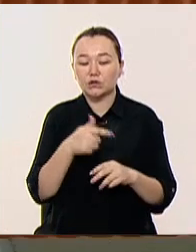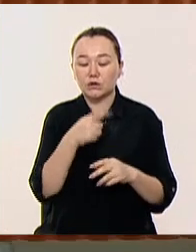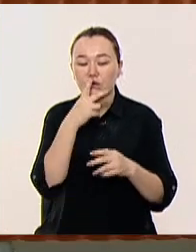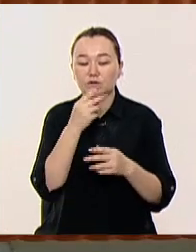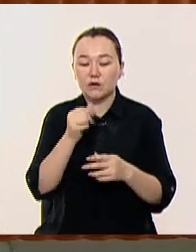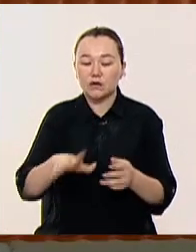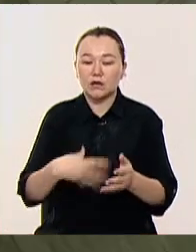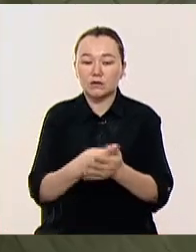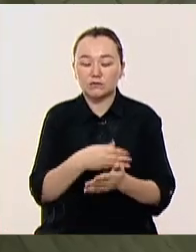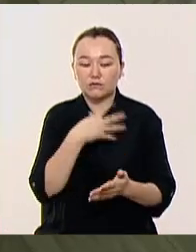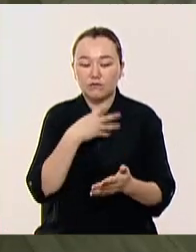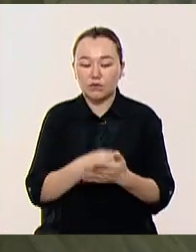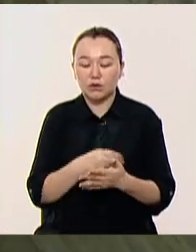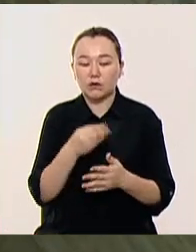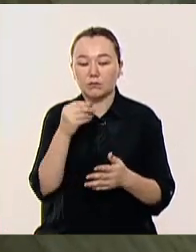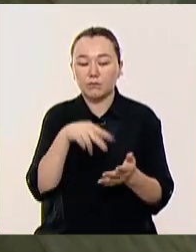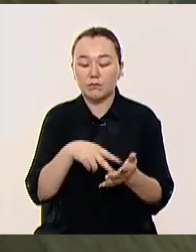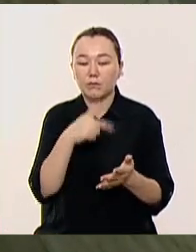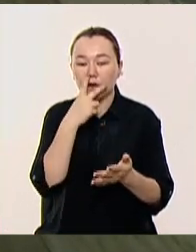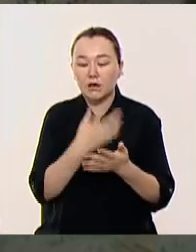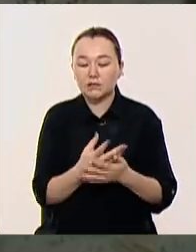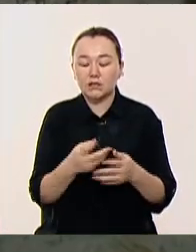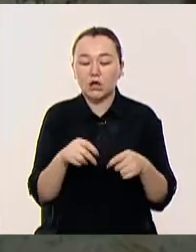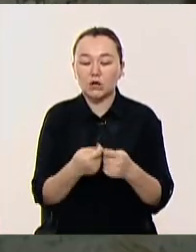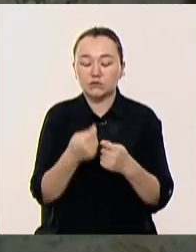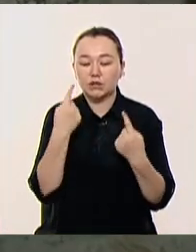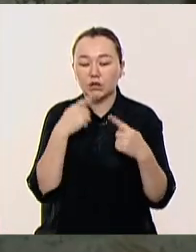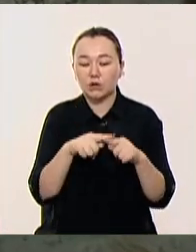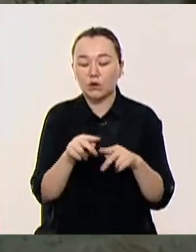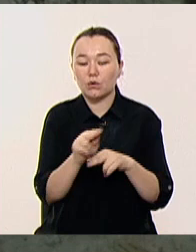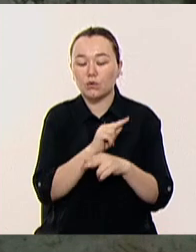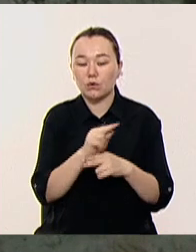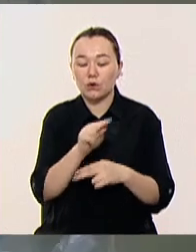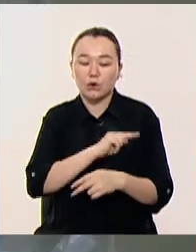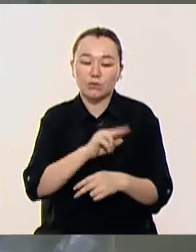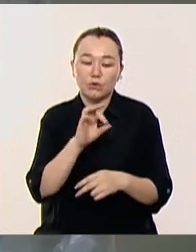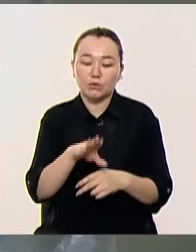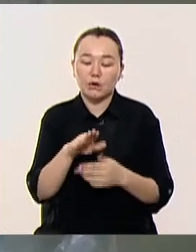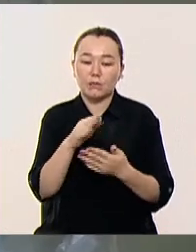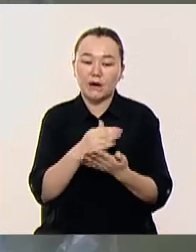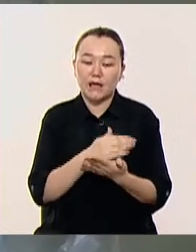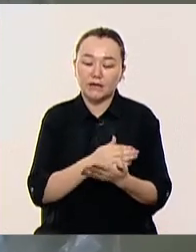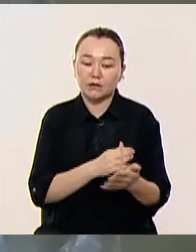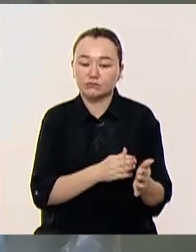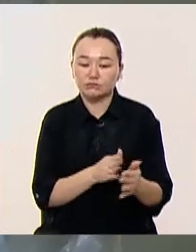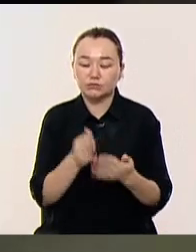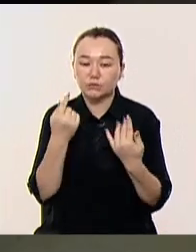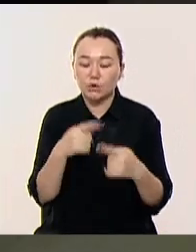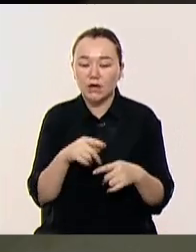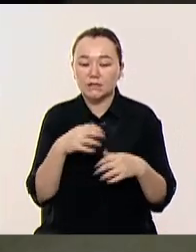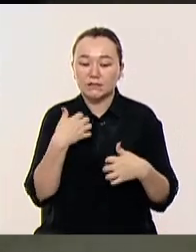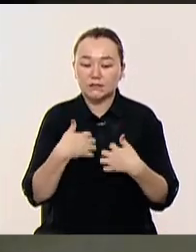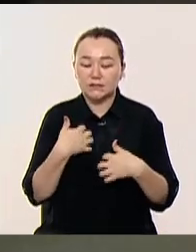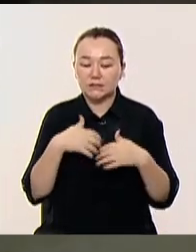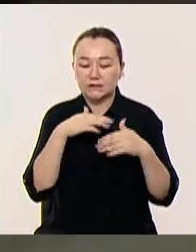свой счет, показали, что дефекты возникли из-за нарушений технологии работы и отклонения от проекта. А толщина залитой в спешке